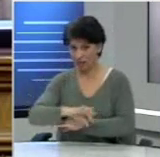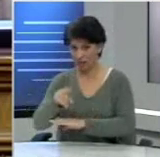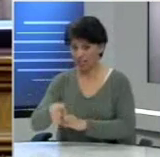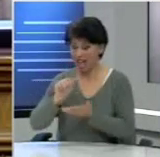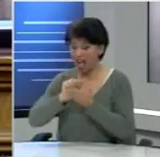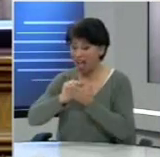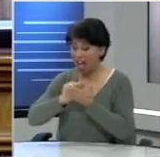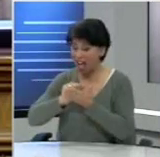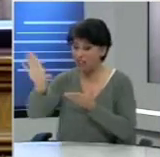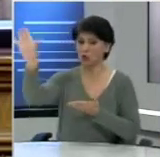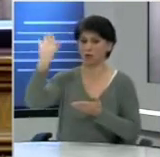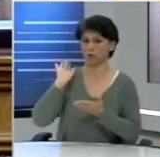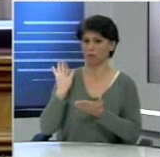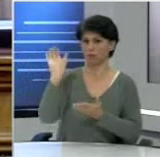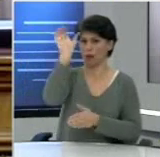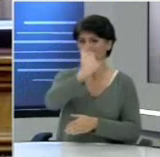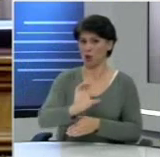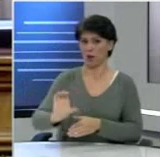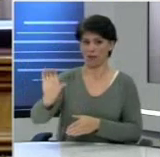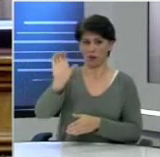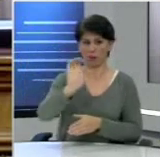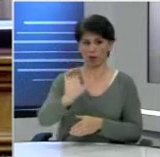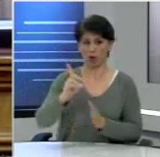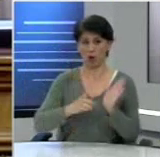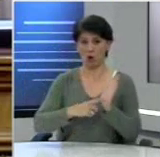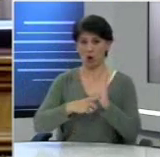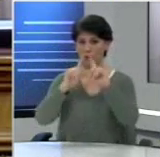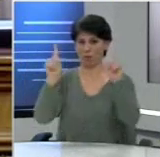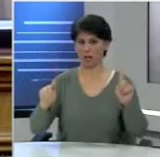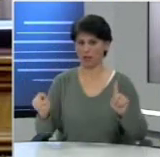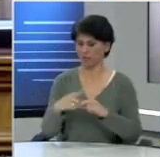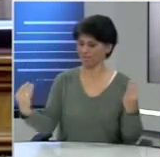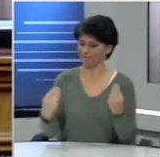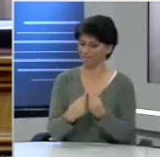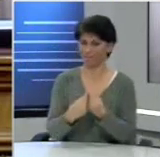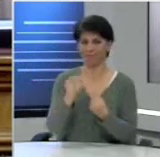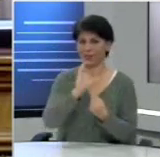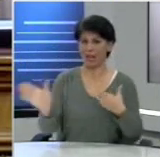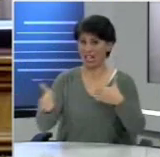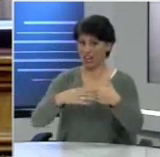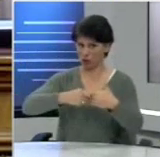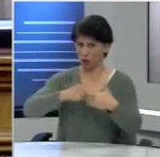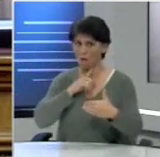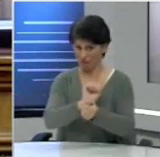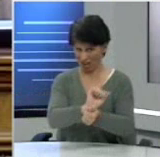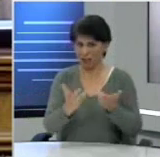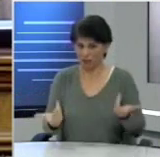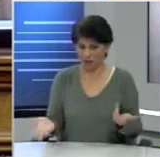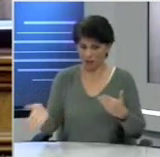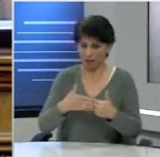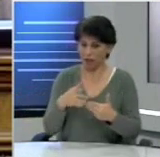έξω από το ευρωπαϊκό νομικό πλαίσιο. Τα κλειστά κέντρα και ζητάει